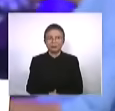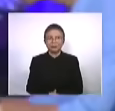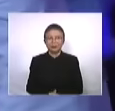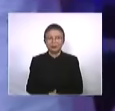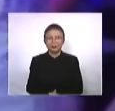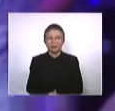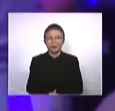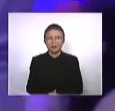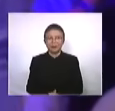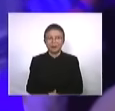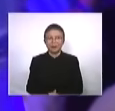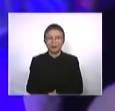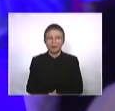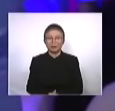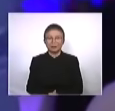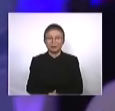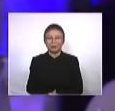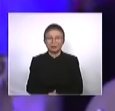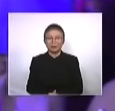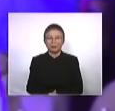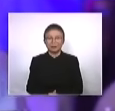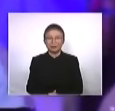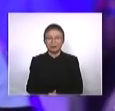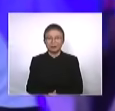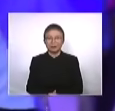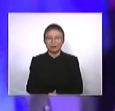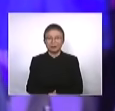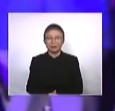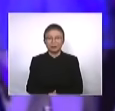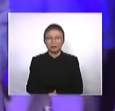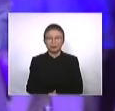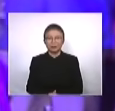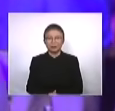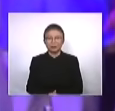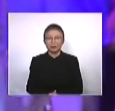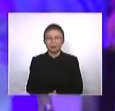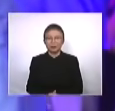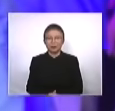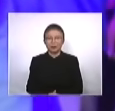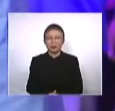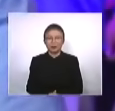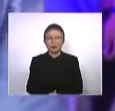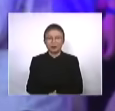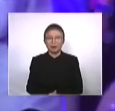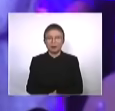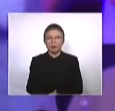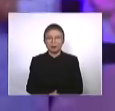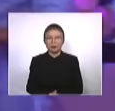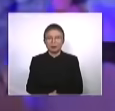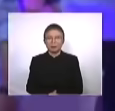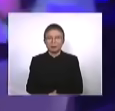Eh kenapa tricky misalnya bahwa pemakaian istilah akronim itu